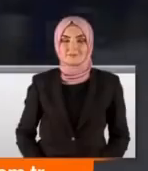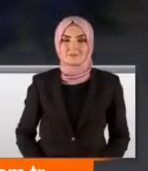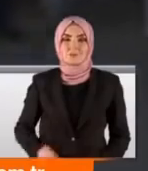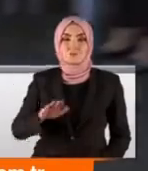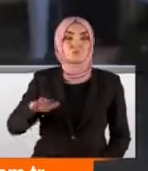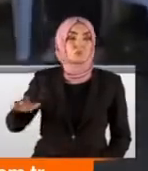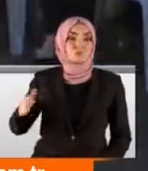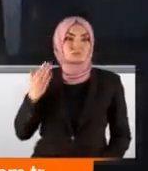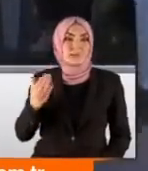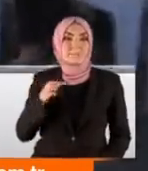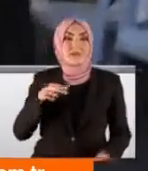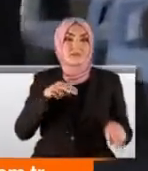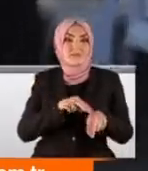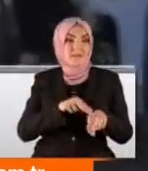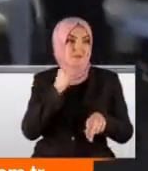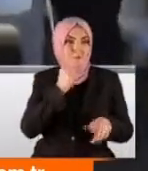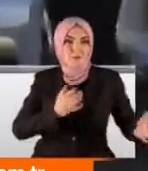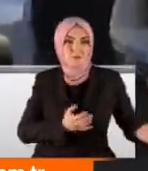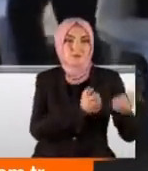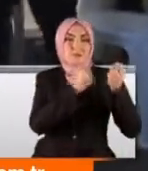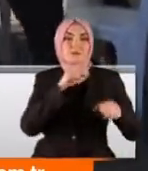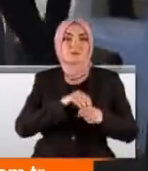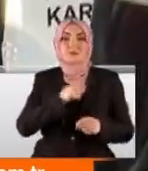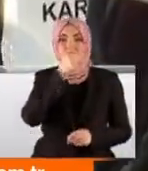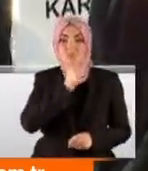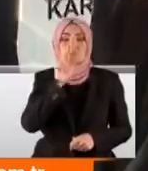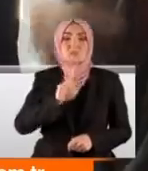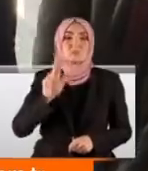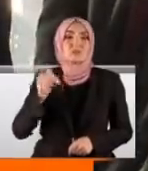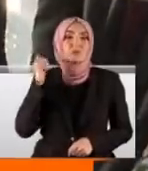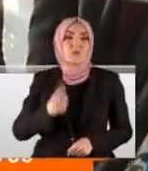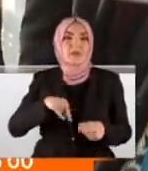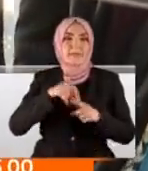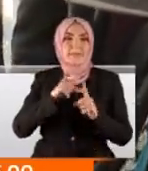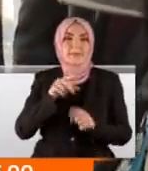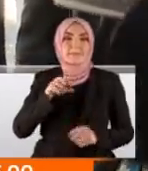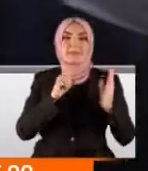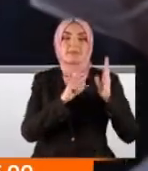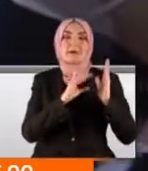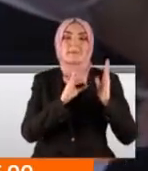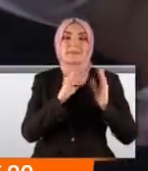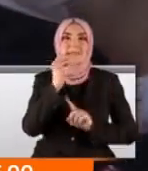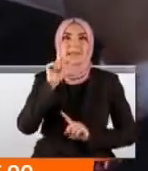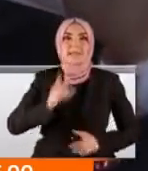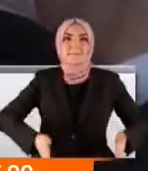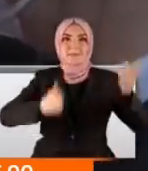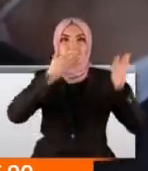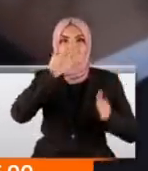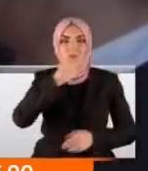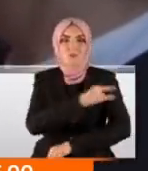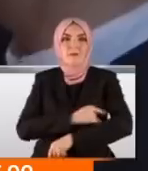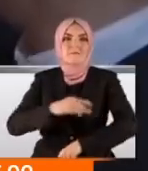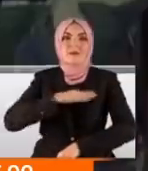Çocuklarını PKK'nın elinden kurtarmak için 677 gündür HDP Diyarbakır İl Binası önünde nöbet tutan annelerle buluştu. Biz